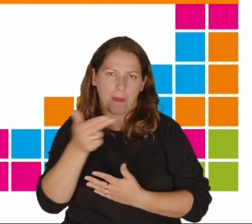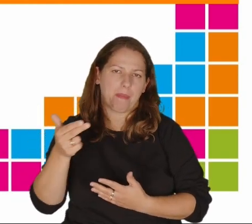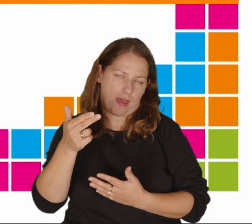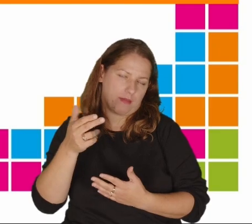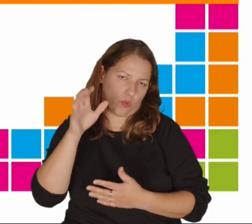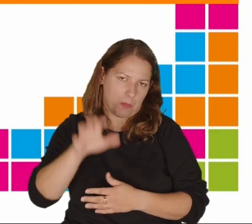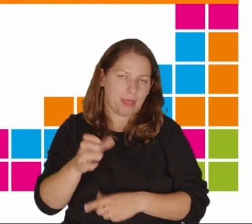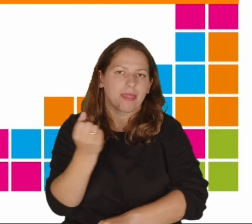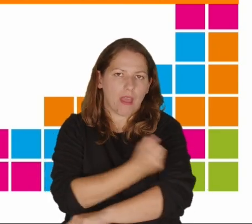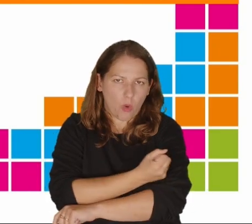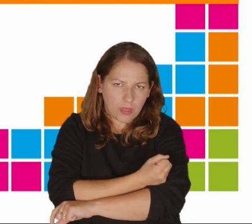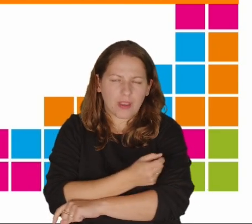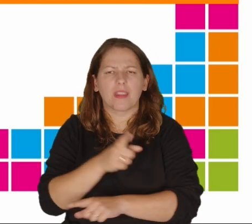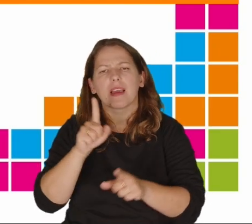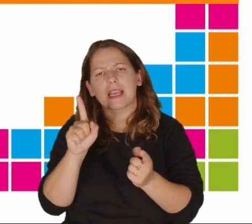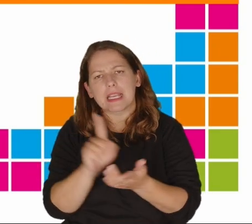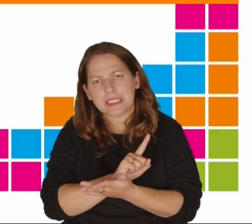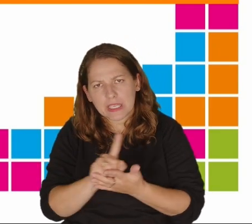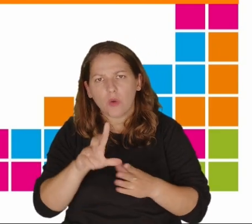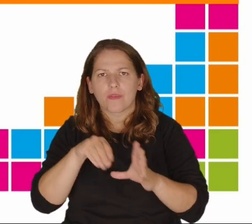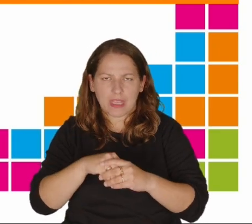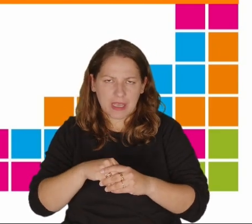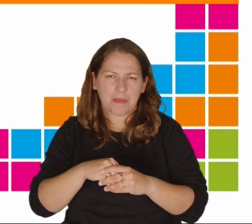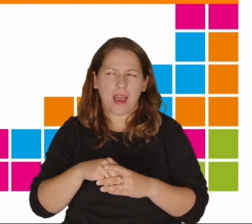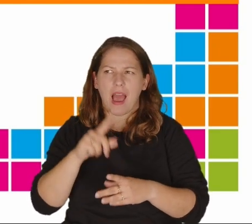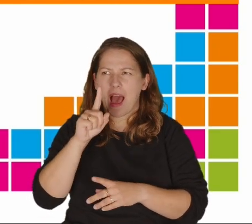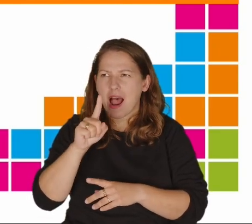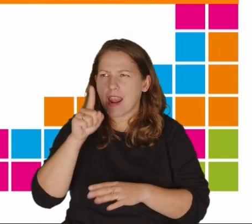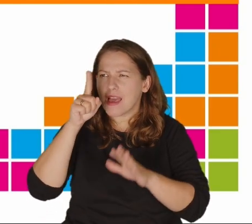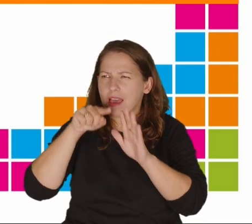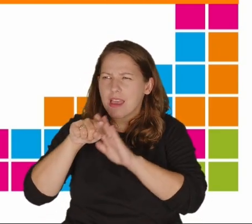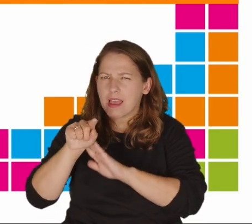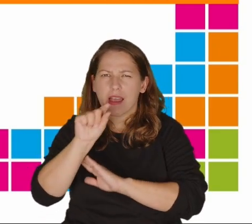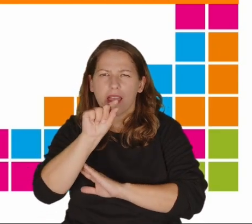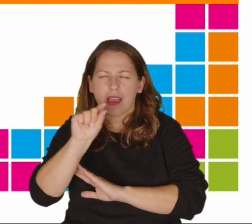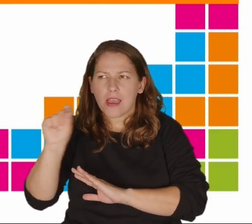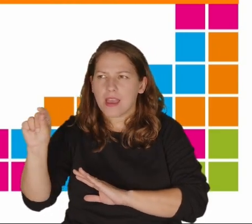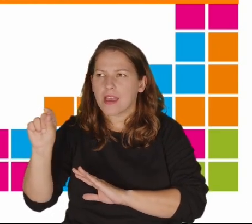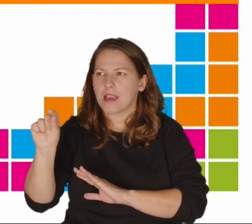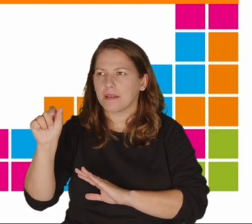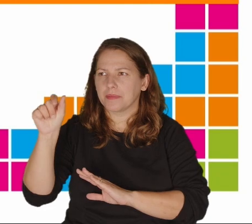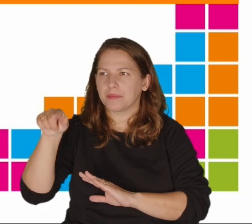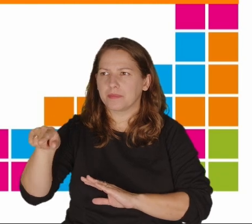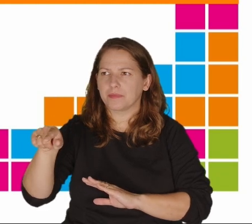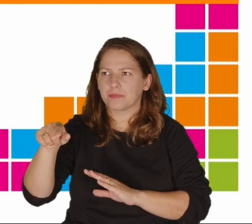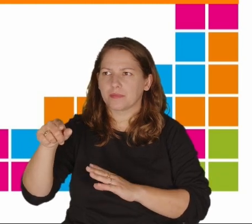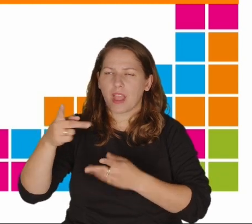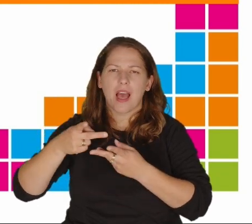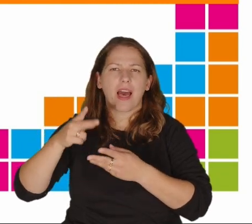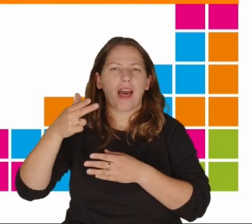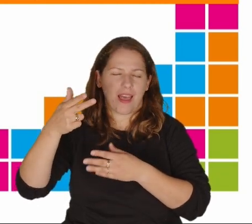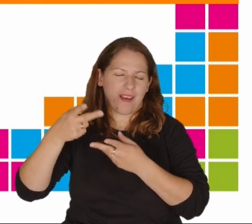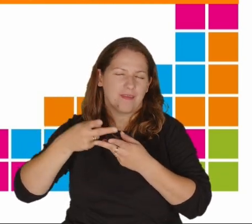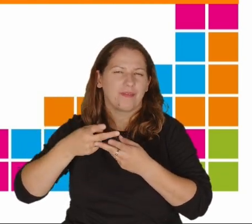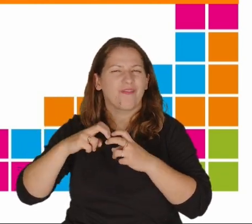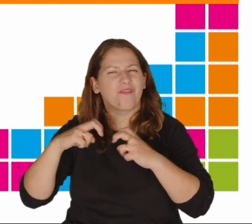narkotykach, która mówi też o pewnych ryzykach dotyczących narkotyków, ale tutaj macie Państwo coś, co się nazywa na forum, gdzie na